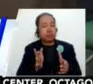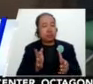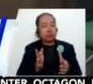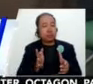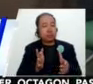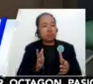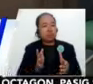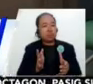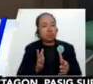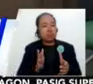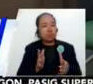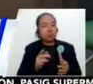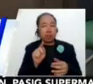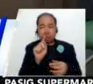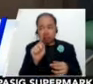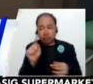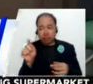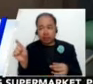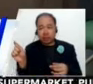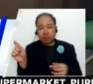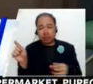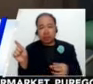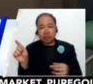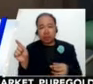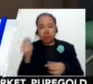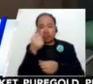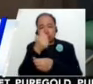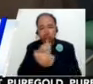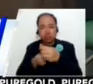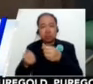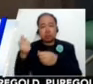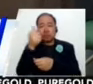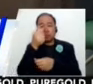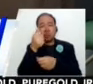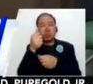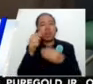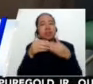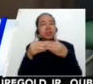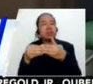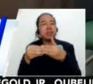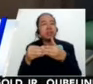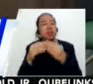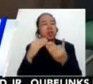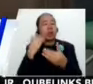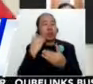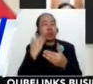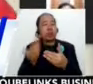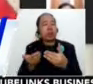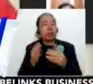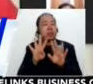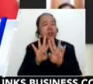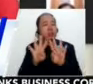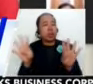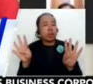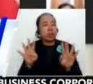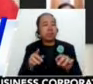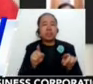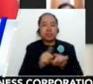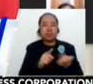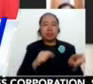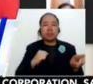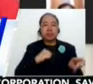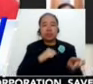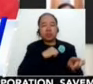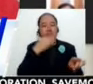Puro commander ng death squad yan, si Senator De La Rosa. Alam ko nagbibiro siya,